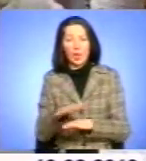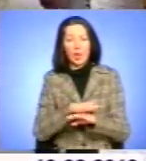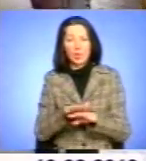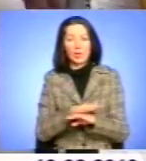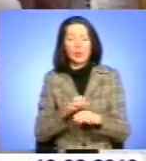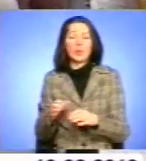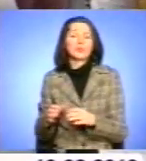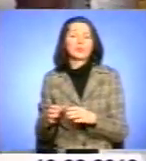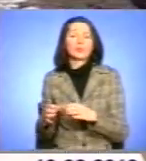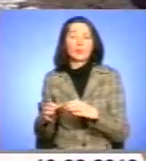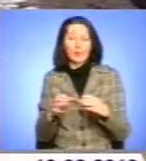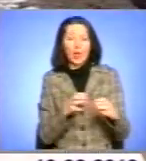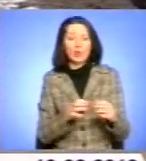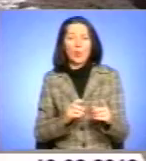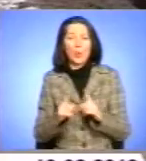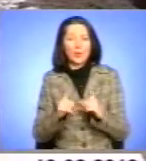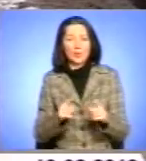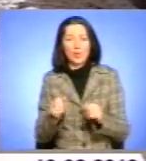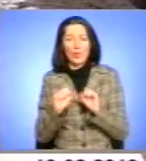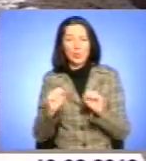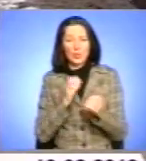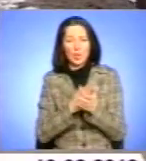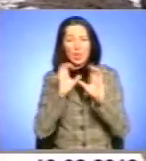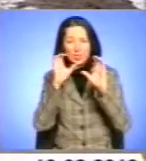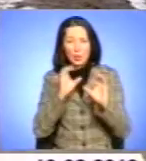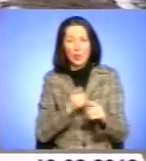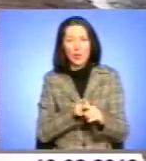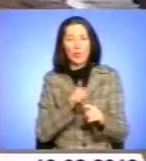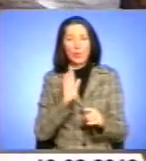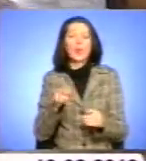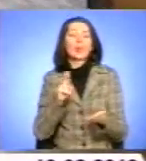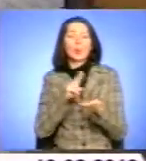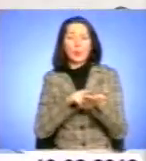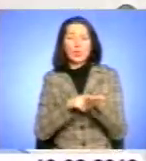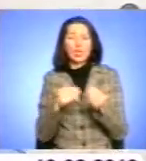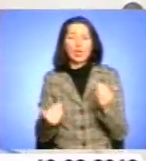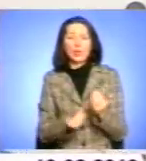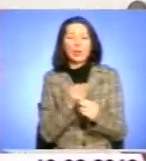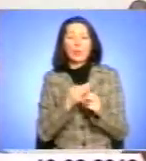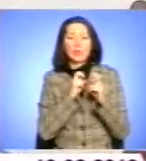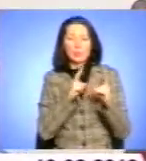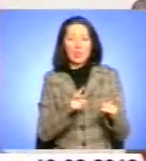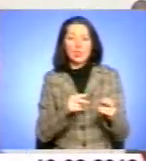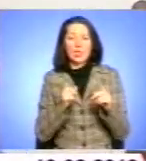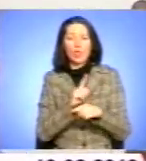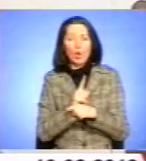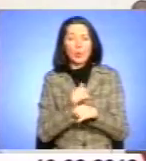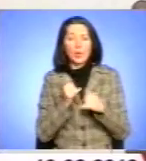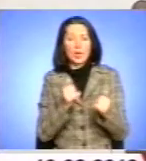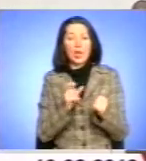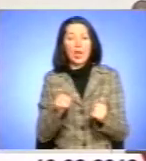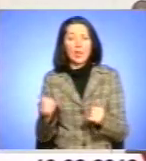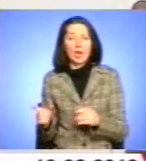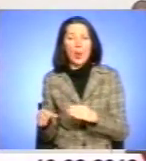Наразі в уряді розробляють закон, в якому будуть прописані нові безпекові стандарти для пасажироперевезень. Зокрема, на законодавчому